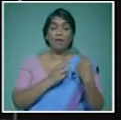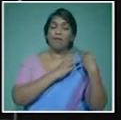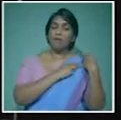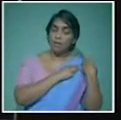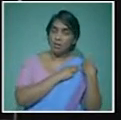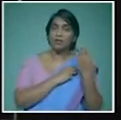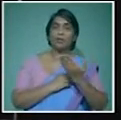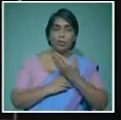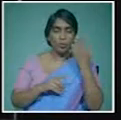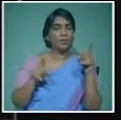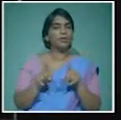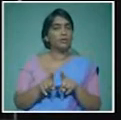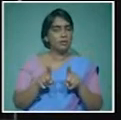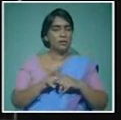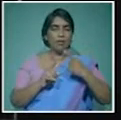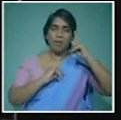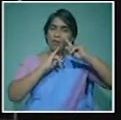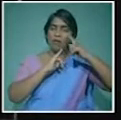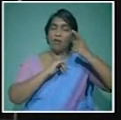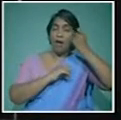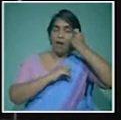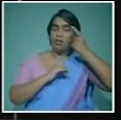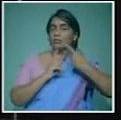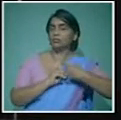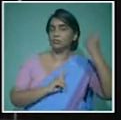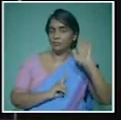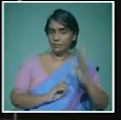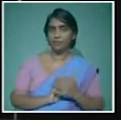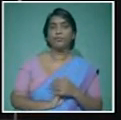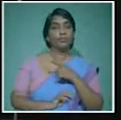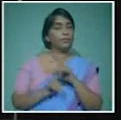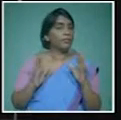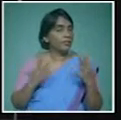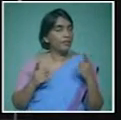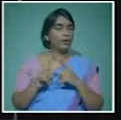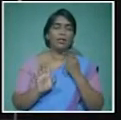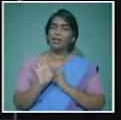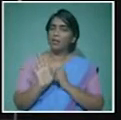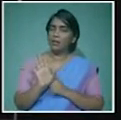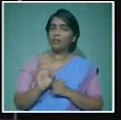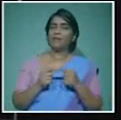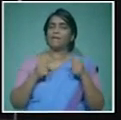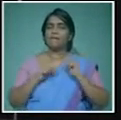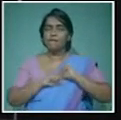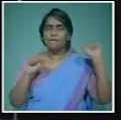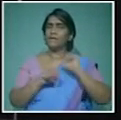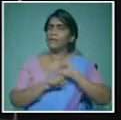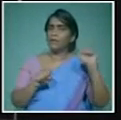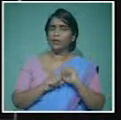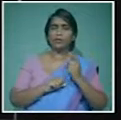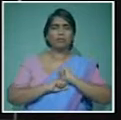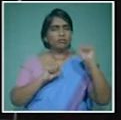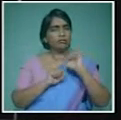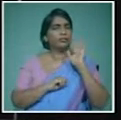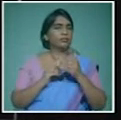වගවීමක් ඇතිවන ආකාරයේ ආකල්ප වර්ධනය කළ යුතු වෙනවා. එහෙම නැතුව හැමදාම විරෝධතා පවත්වලා,